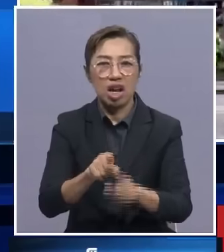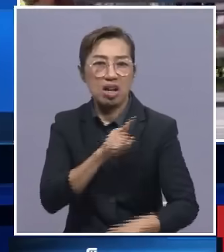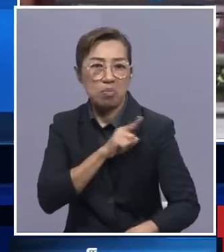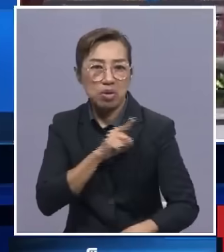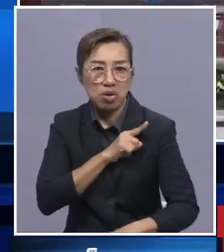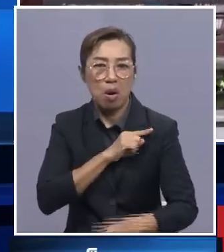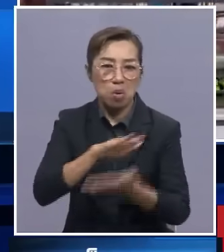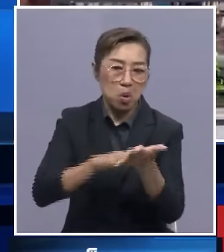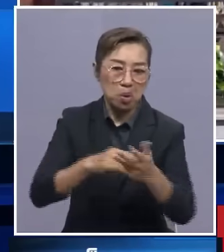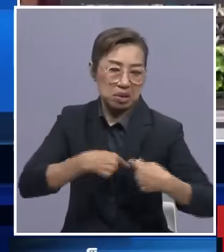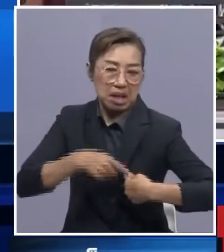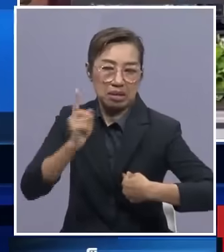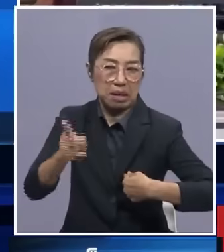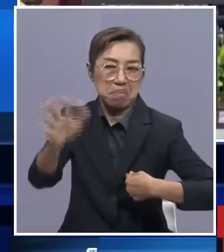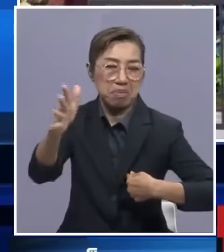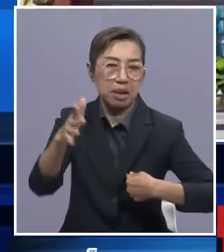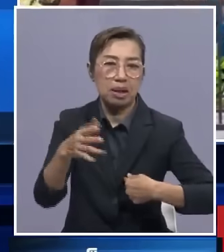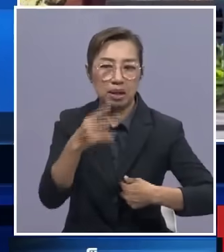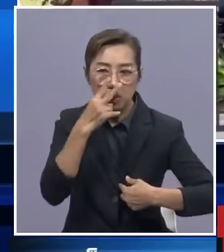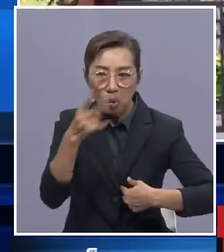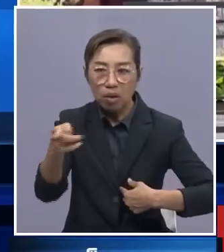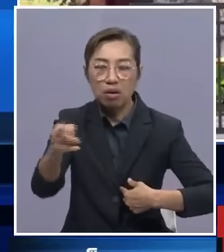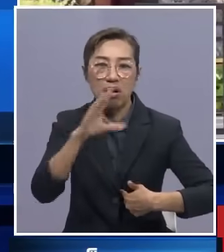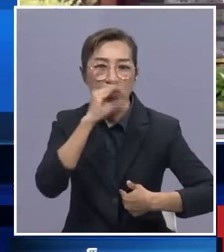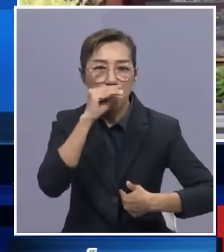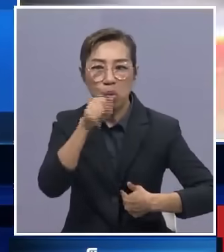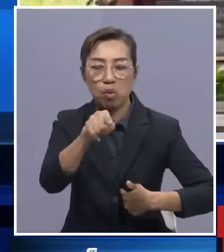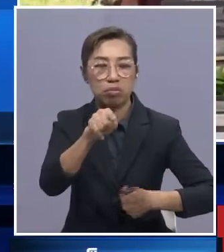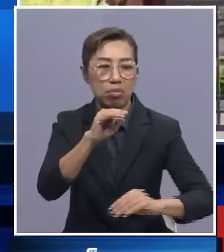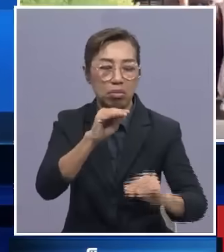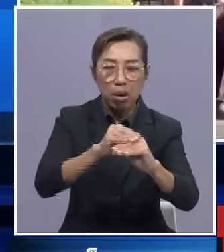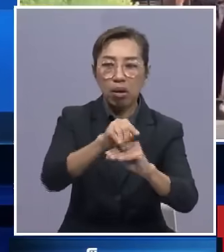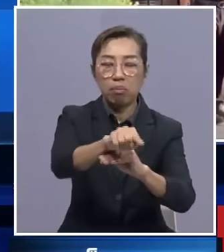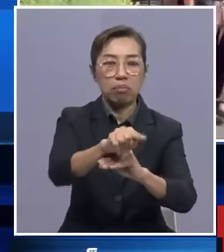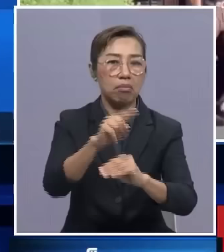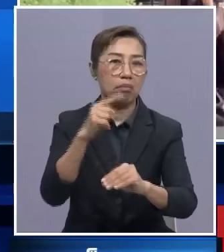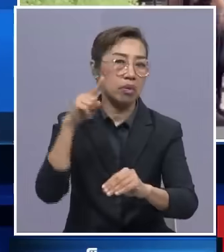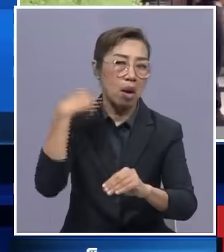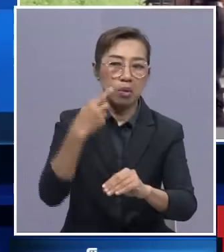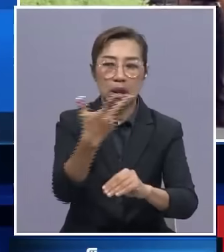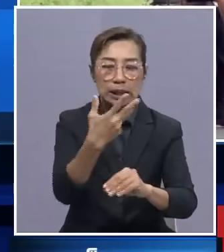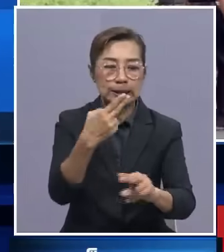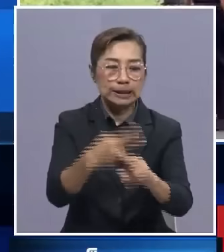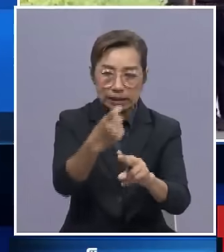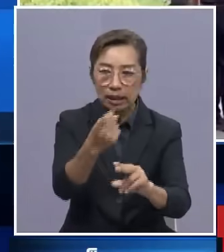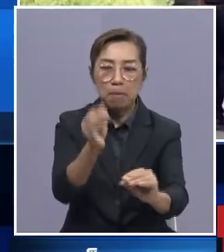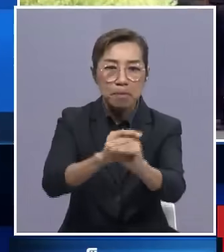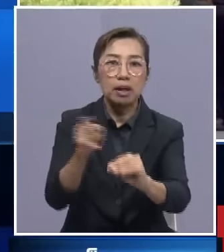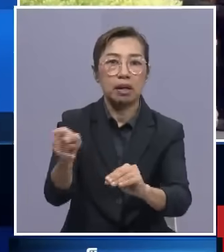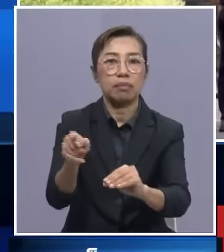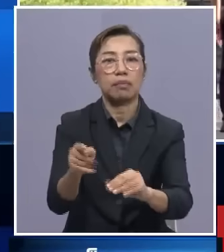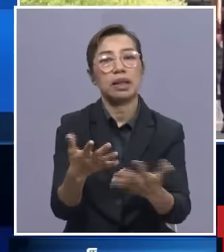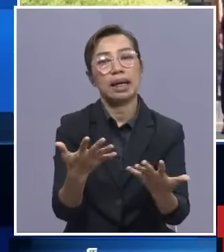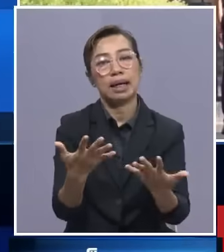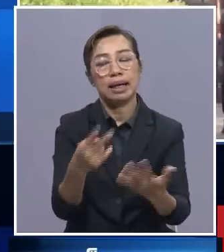และขอโทษอย่างจริงใจซ้ำร้ายยังยังไปสร้างความเสียหายซ้ำให้กับผู้เสียหายนะครับทั้งทางตรงและ